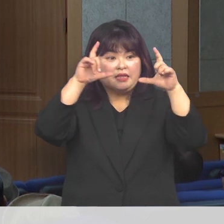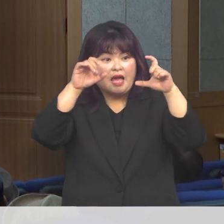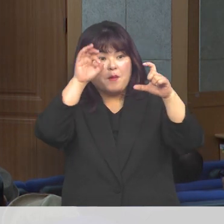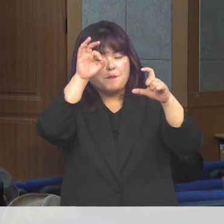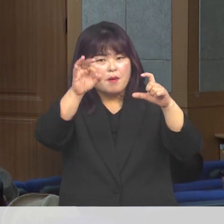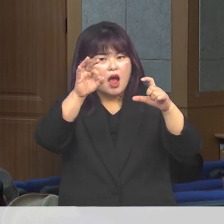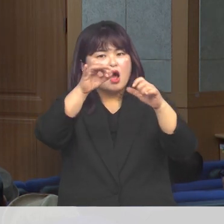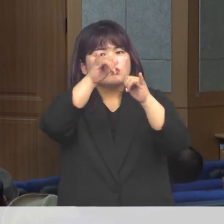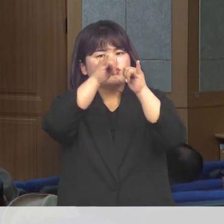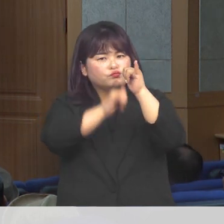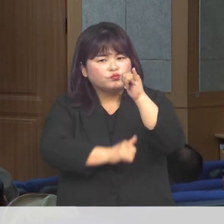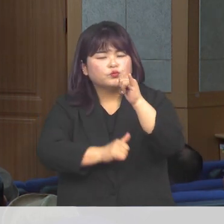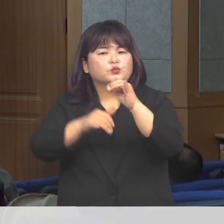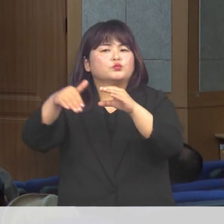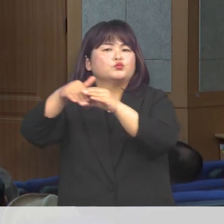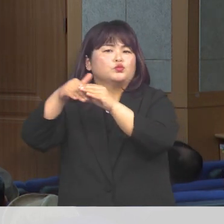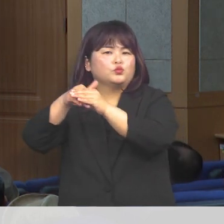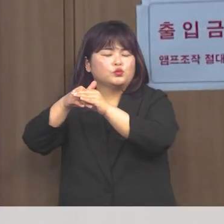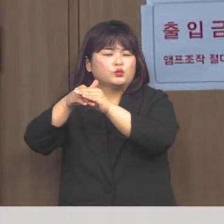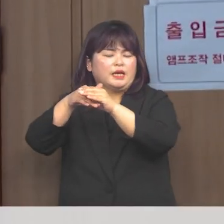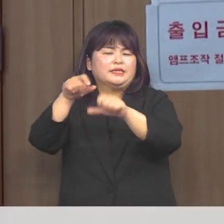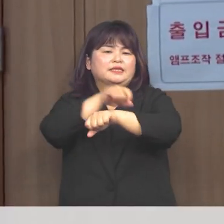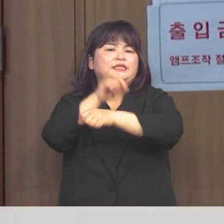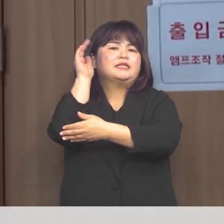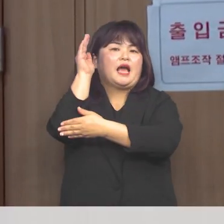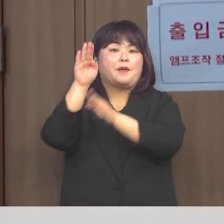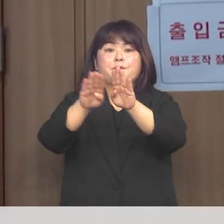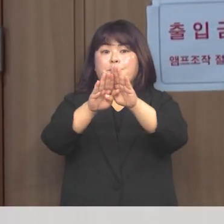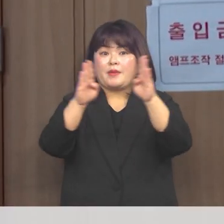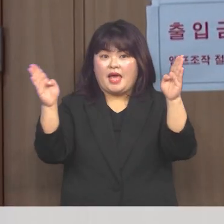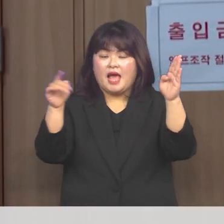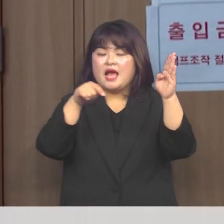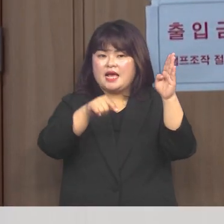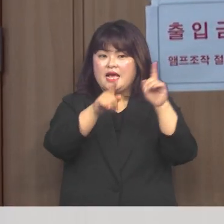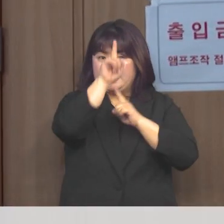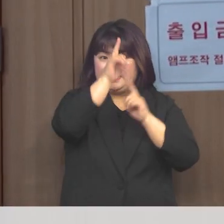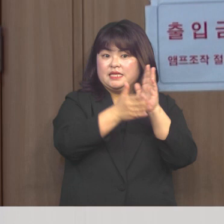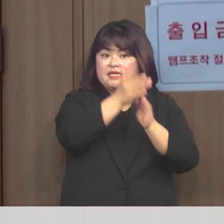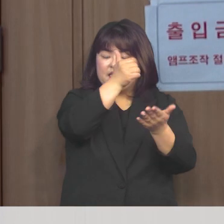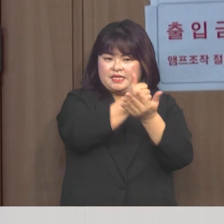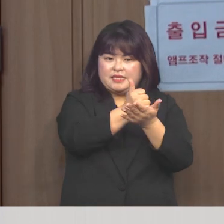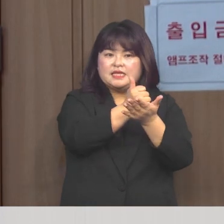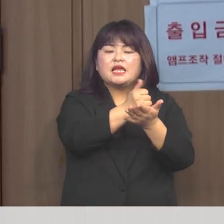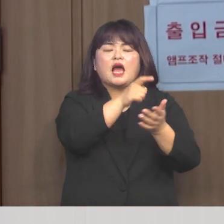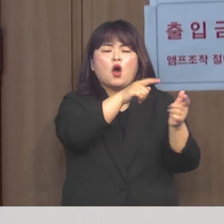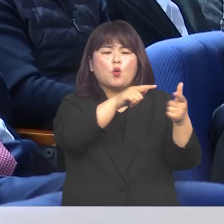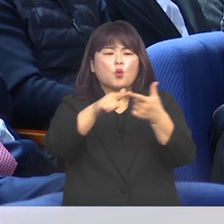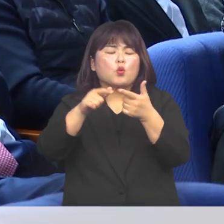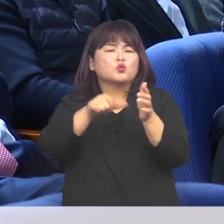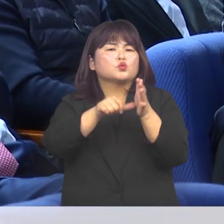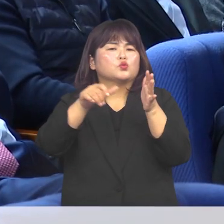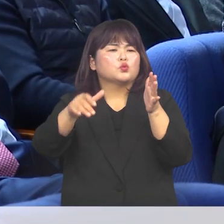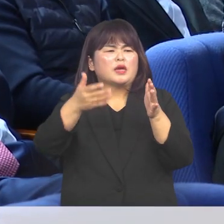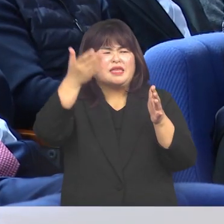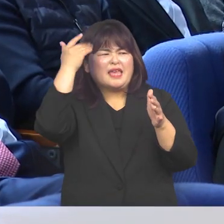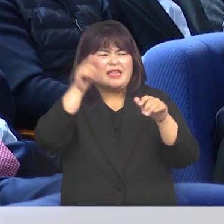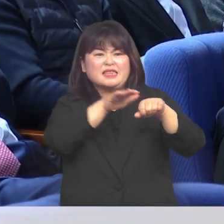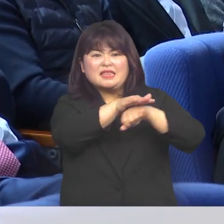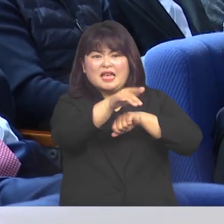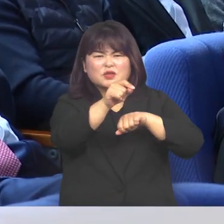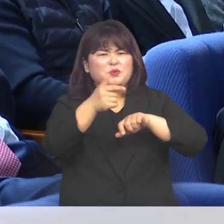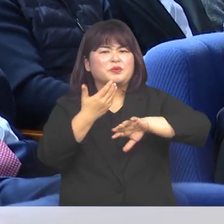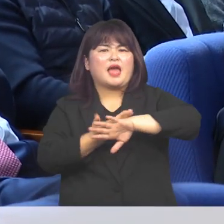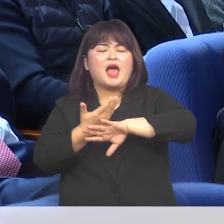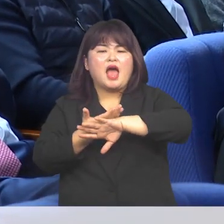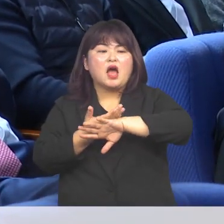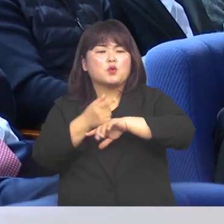찾아가는 인물, 역사, 문학 기행이라는 주제로 특강을 했습니다. 이 시장은 햄릿, 셰익스피어 등 이전 특강과는 또 다른